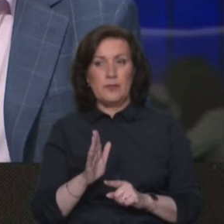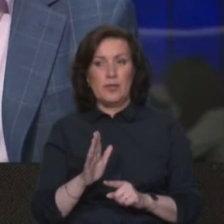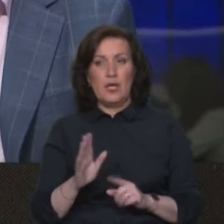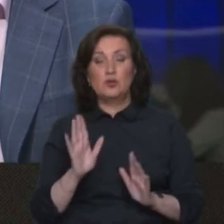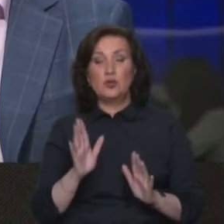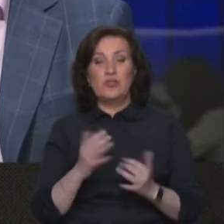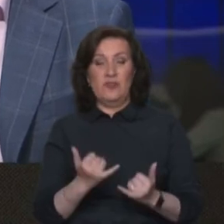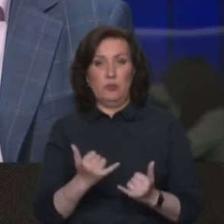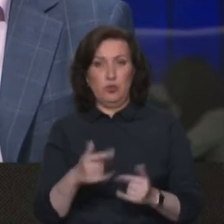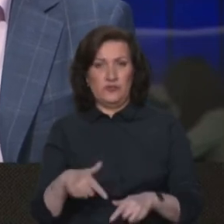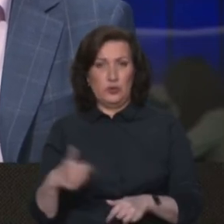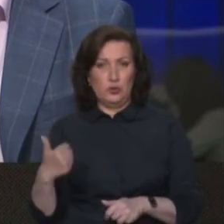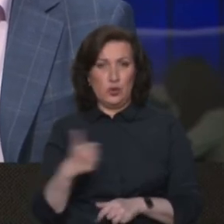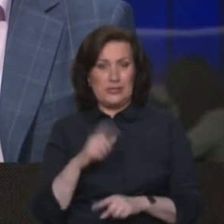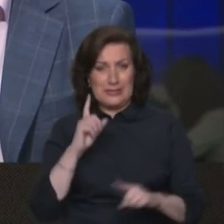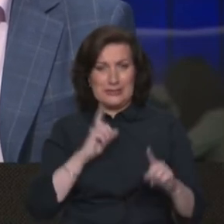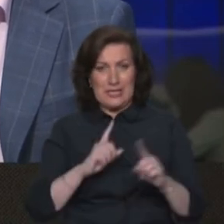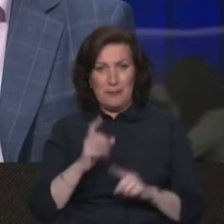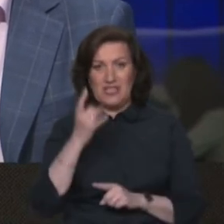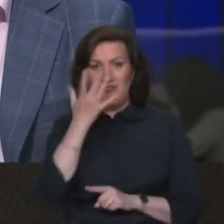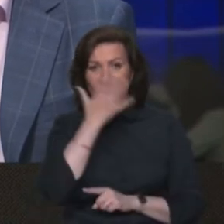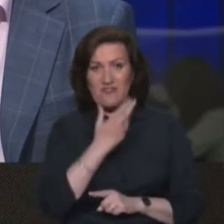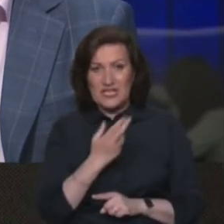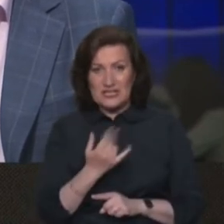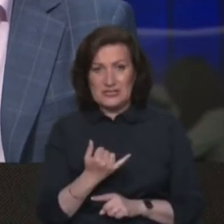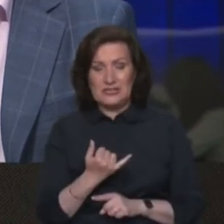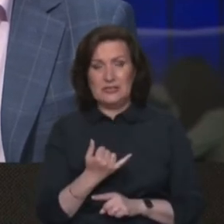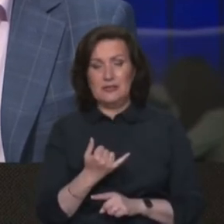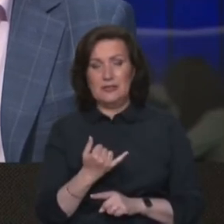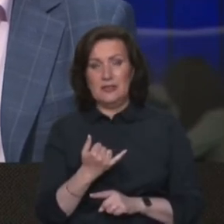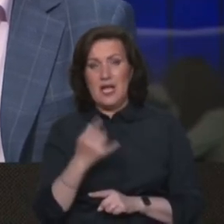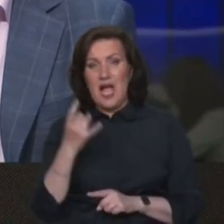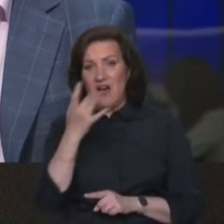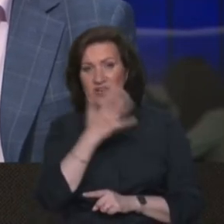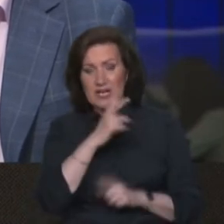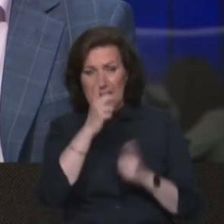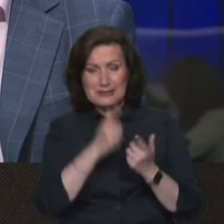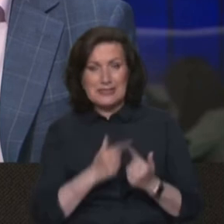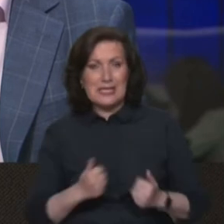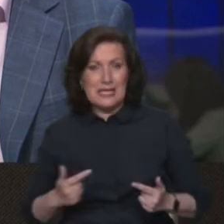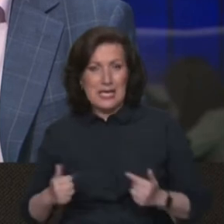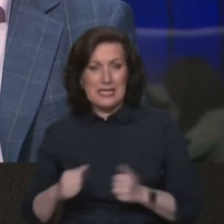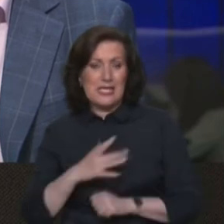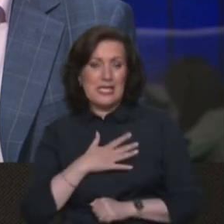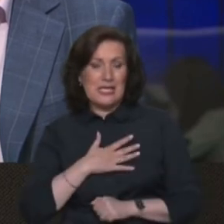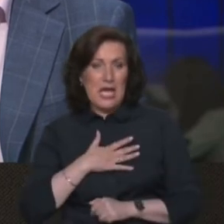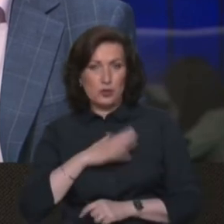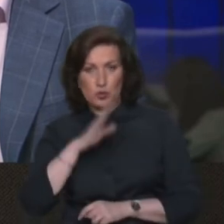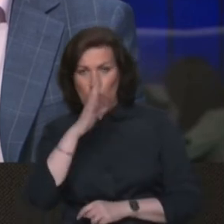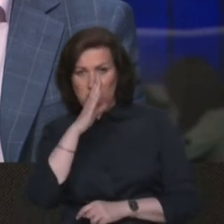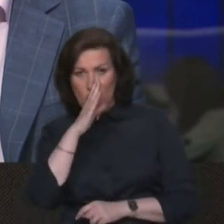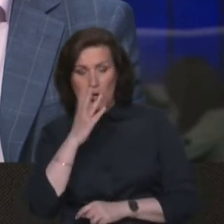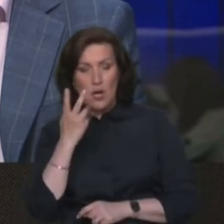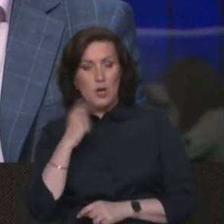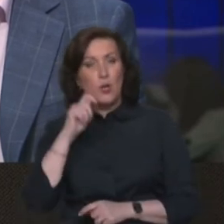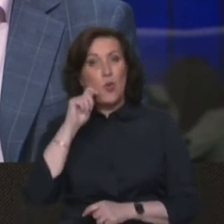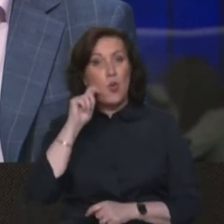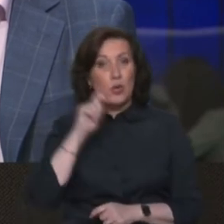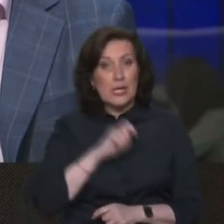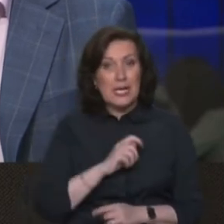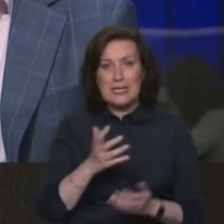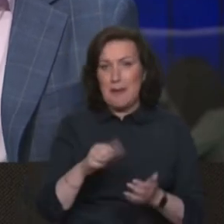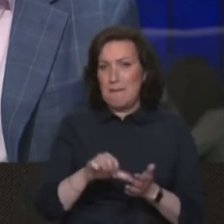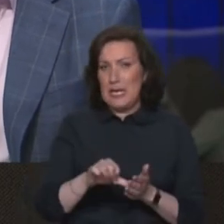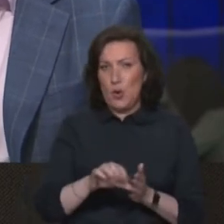щойно відбувся цього тижня саміт в Африці між африканських країн і нашого ворога. Коли Україна не